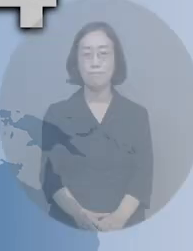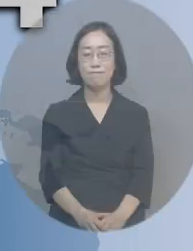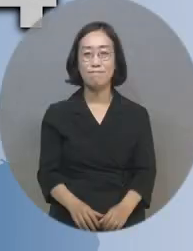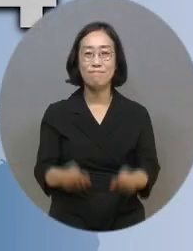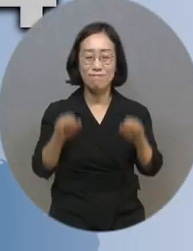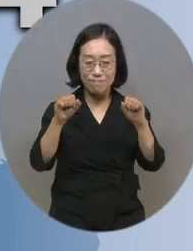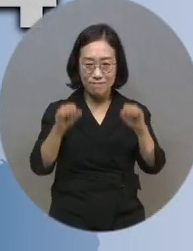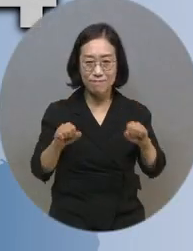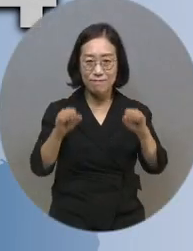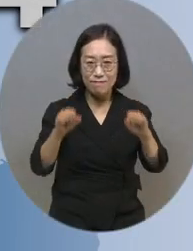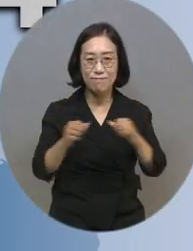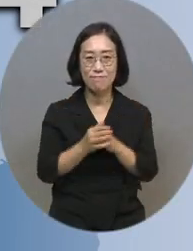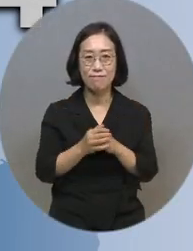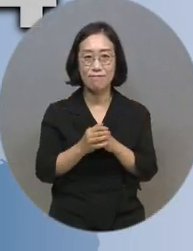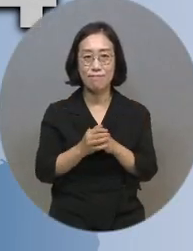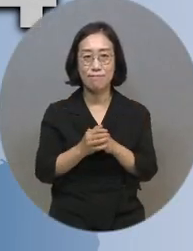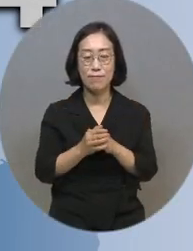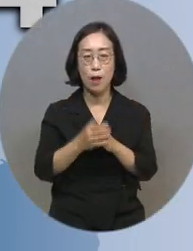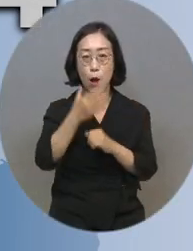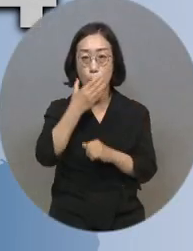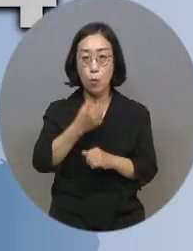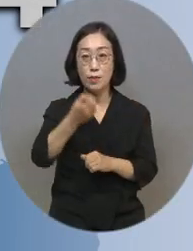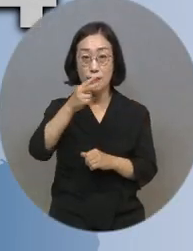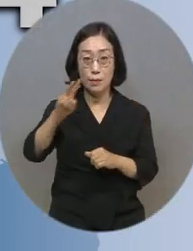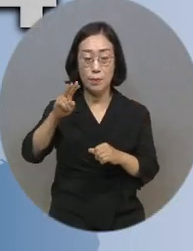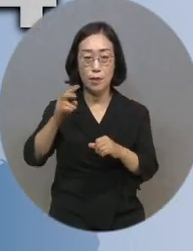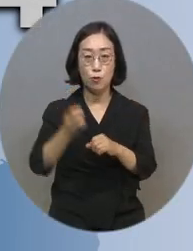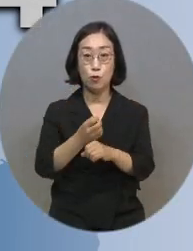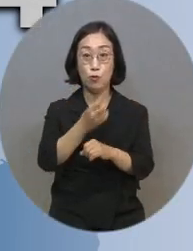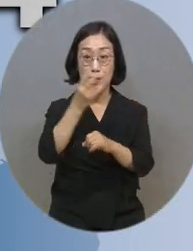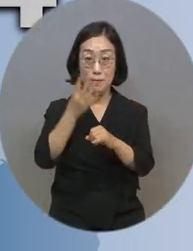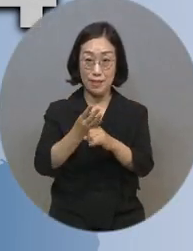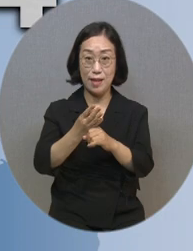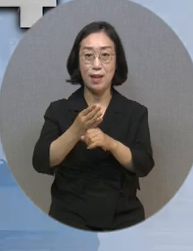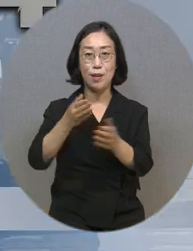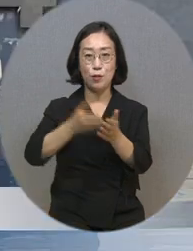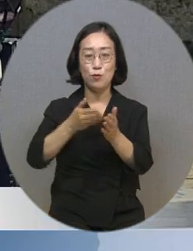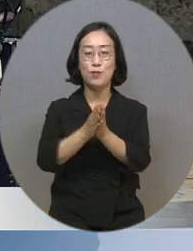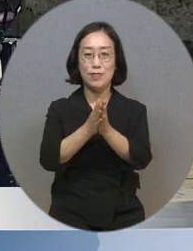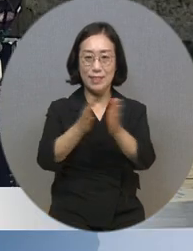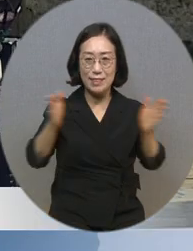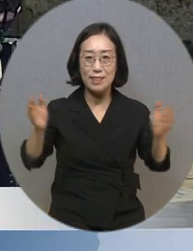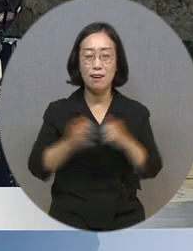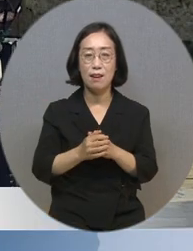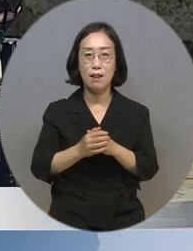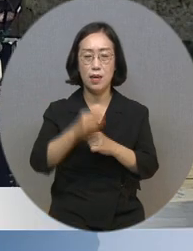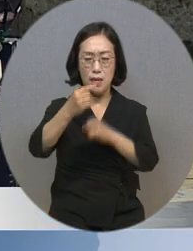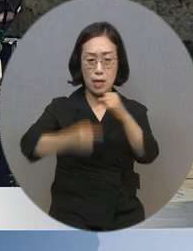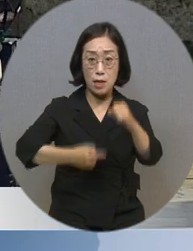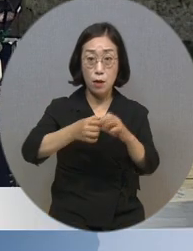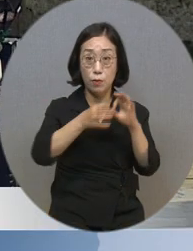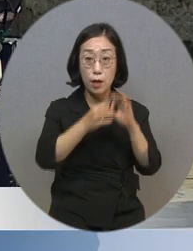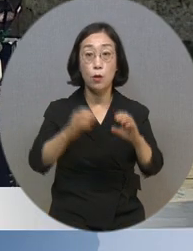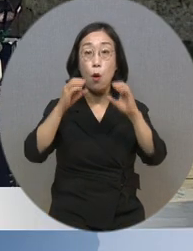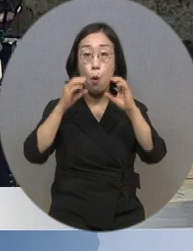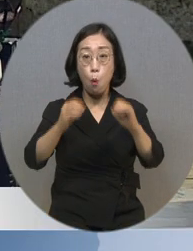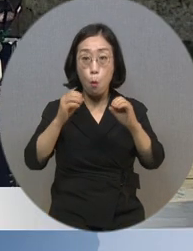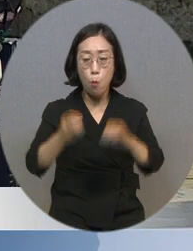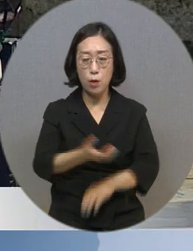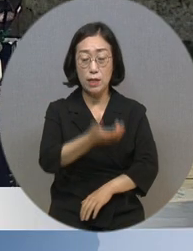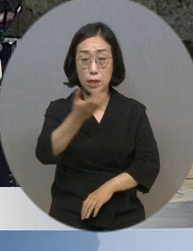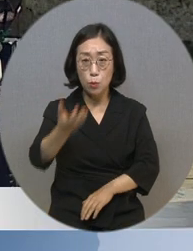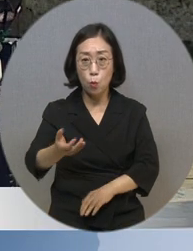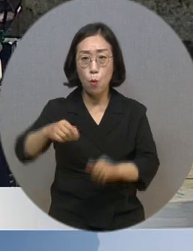시청자 여러분 안녕하십니까 wb 복지 T 뉴스 24입니다 복지 tv 연중 캠페인으로 이동약자를 위한